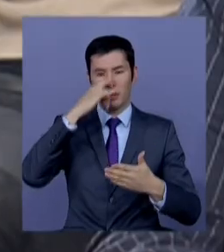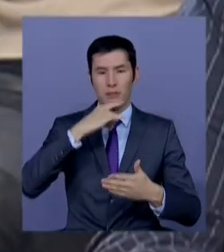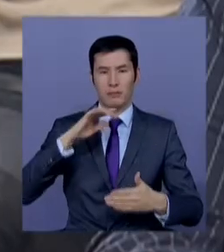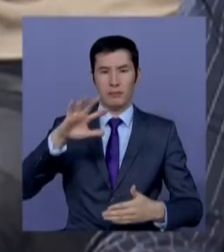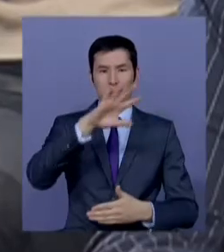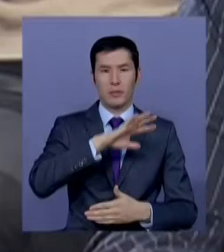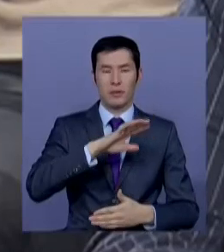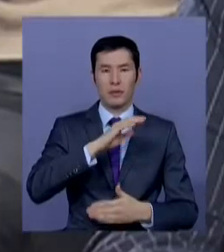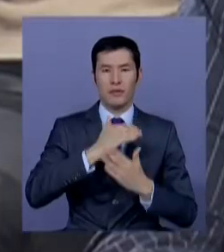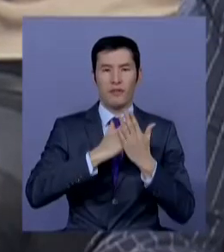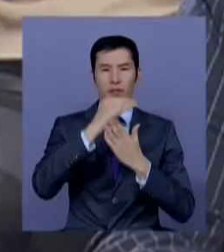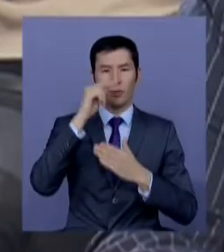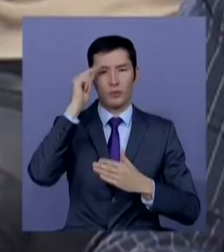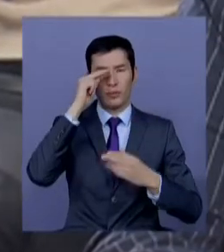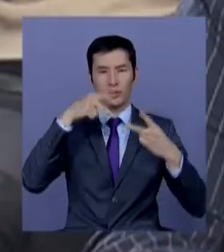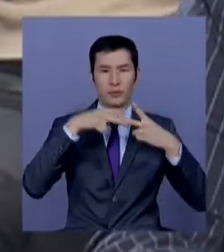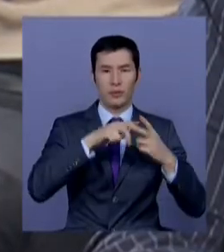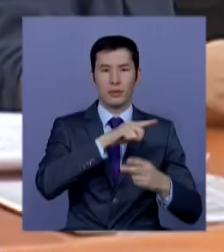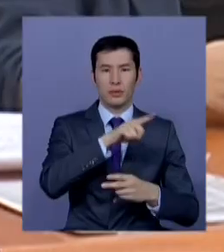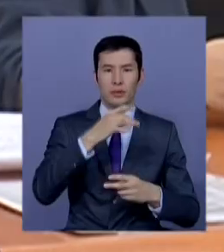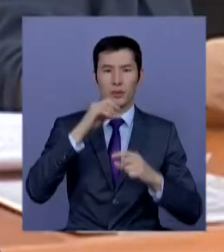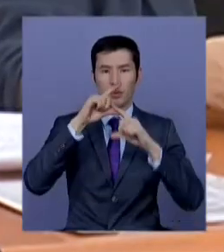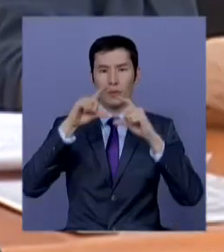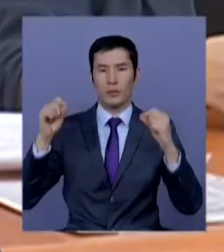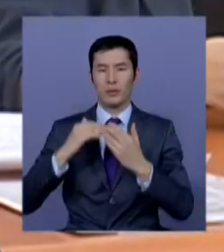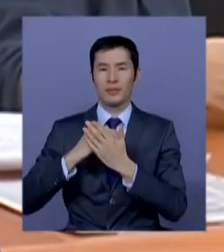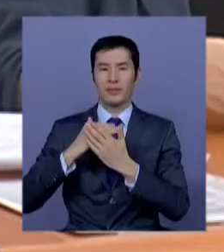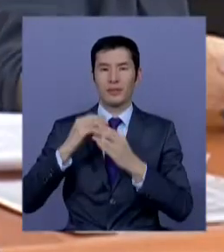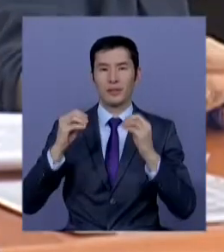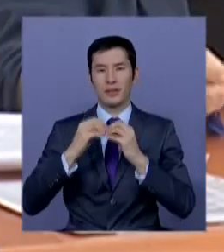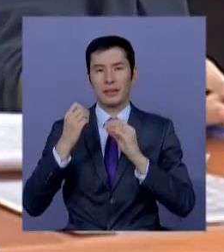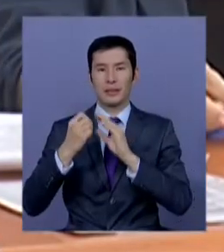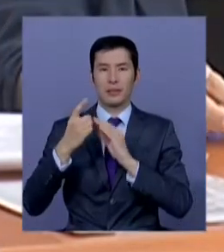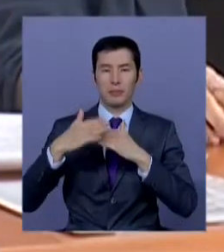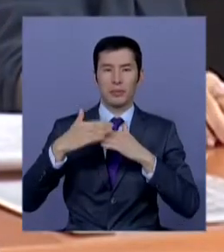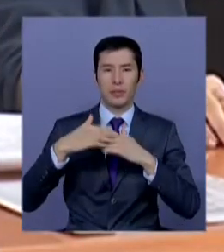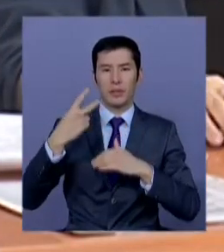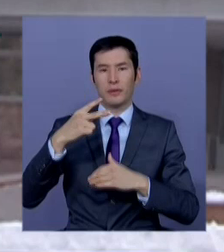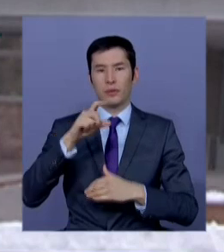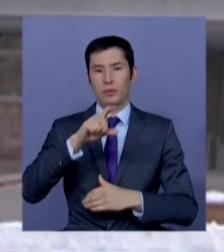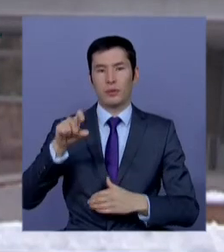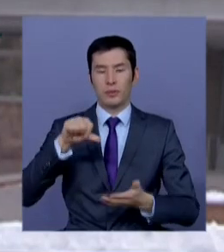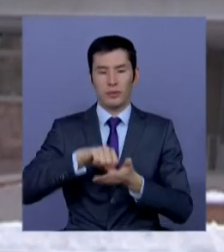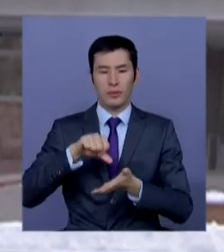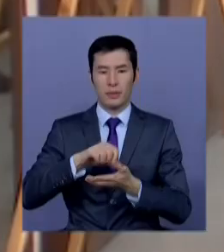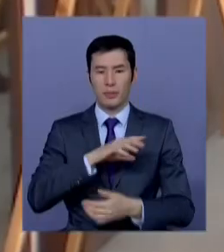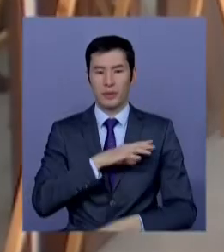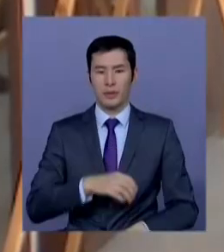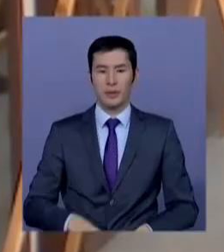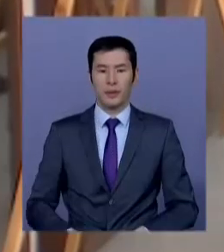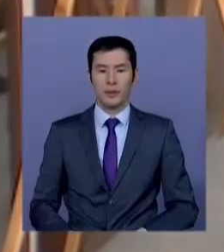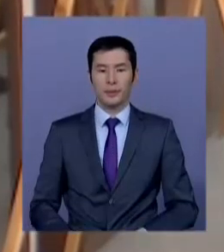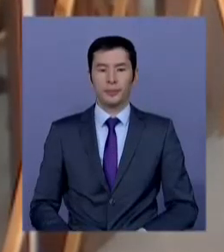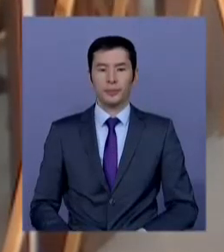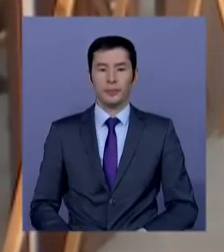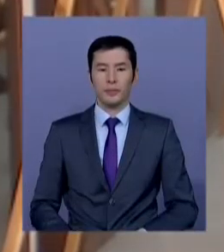түпкір-түпкірінен жоғары оқу орындары студенттері мен мектептің жоғарғы сынып оқушыларынан 20-дан астам үміткер қатысқан. Қандай да бір